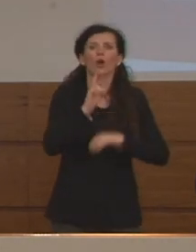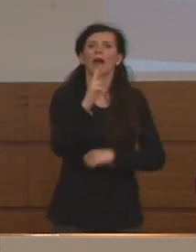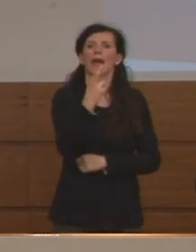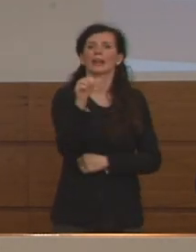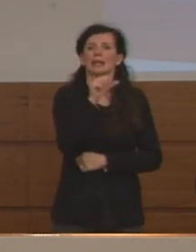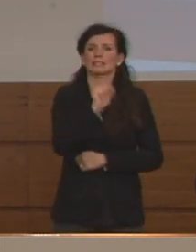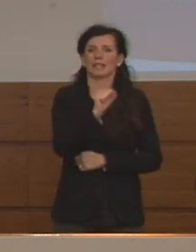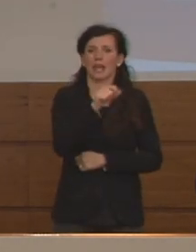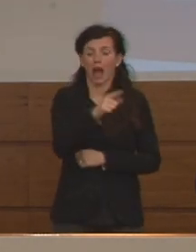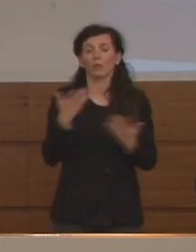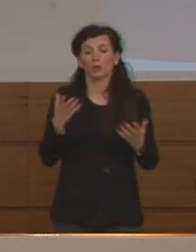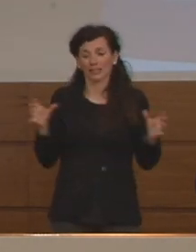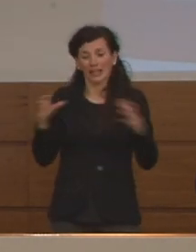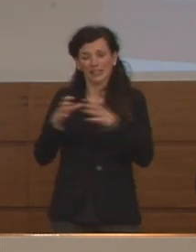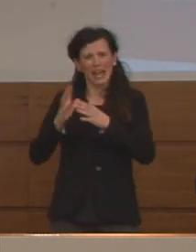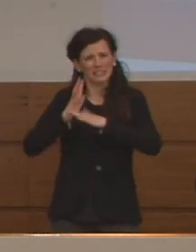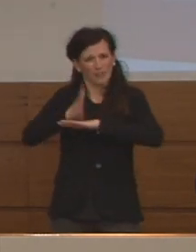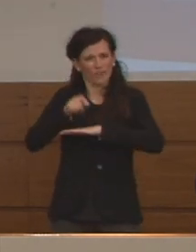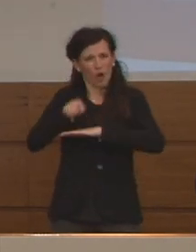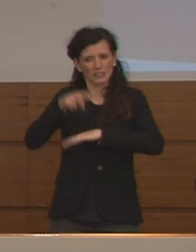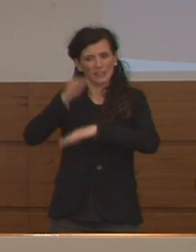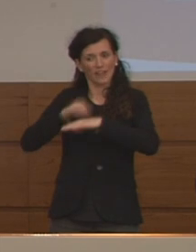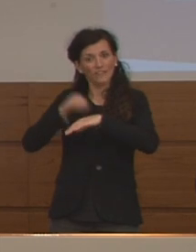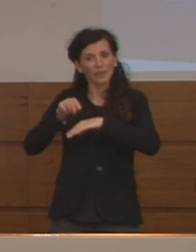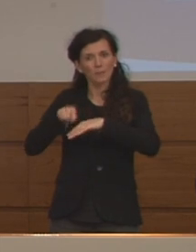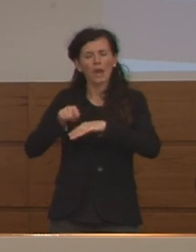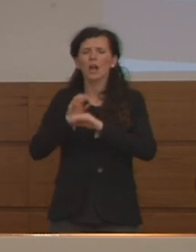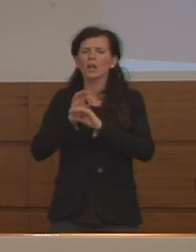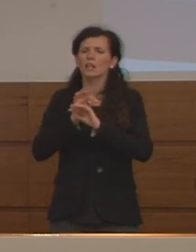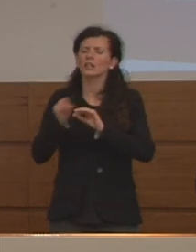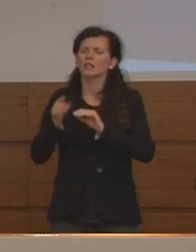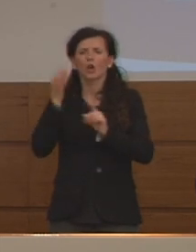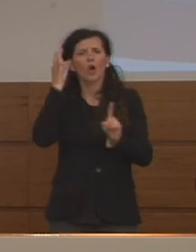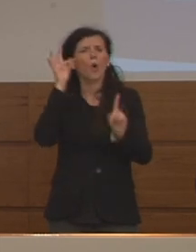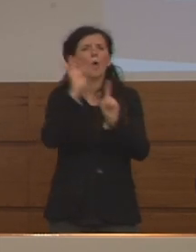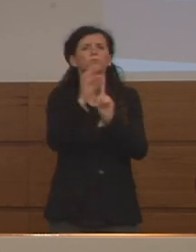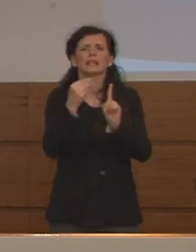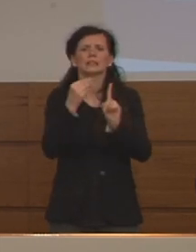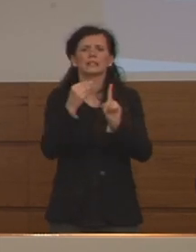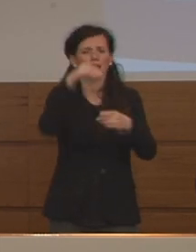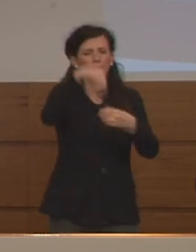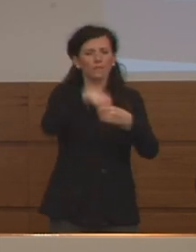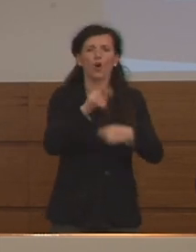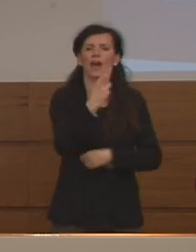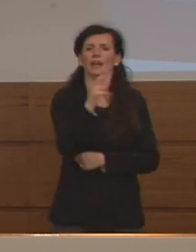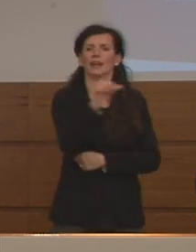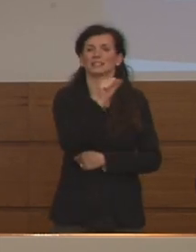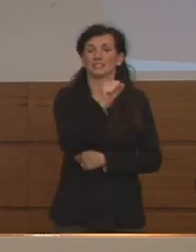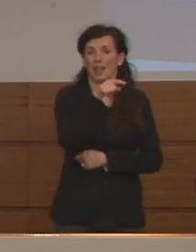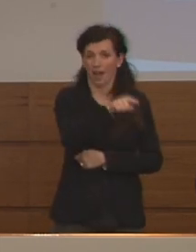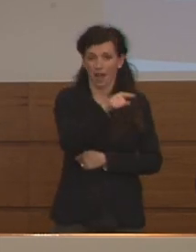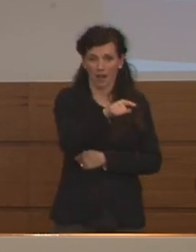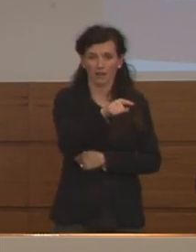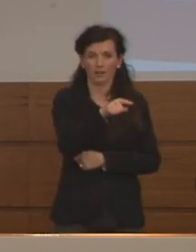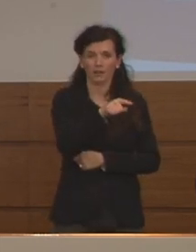trash forza degli infermieri sarà destinato a rinforzare anche il personale della rsa nell'ordinario chiediamo un